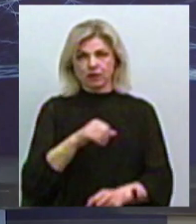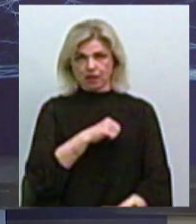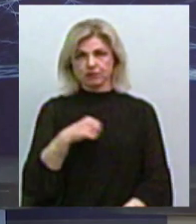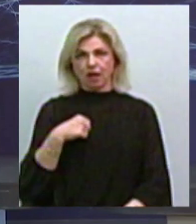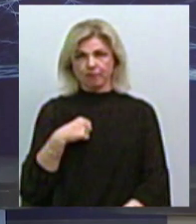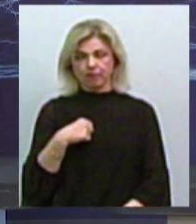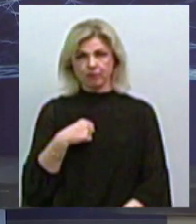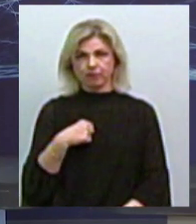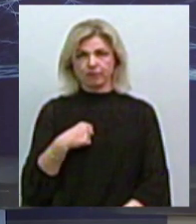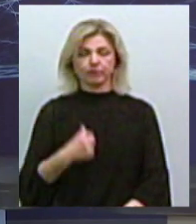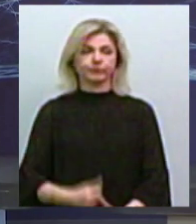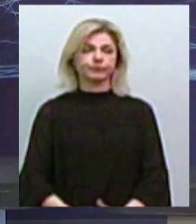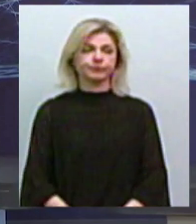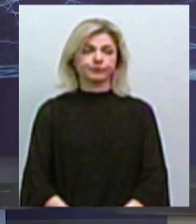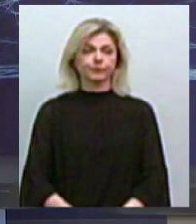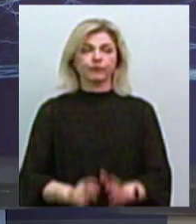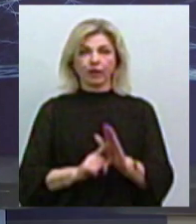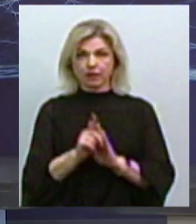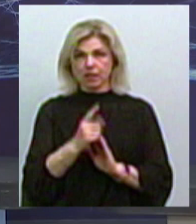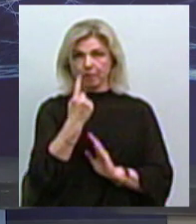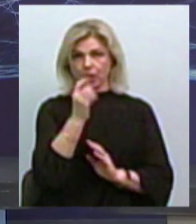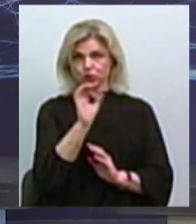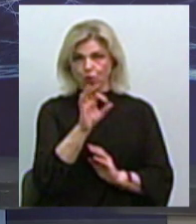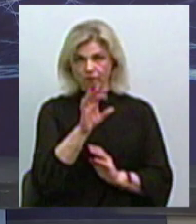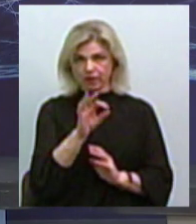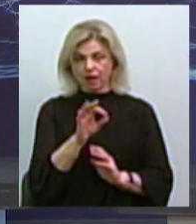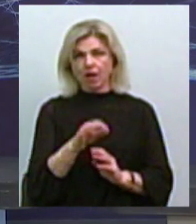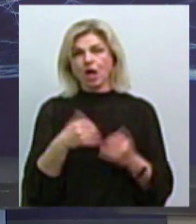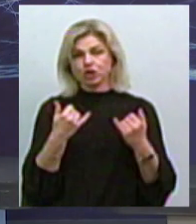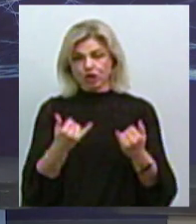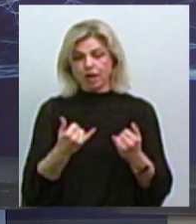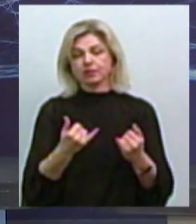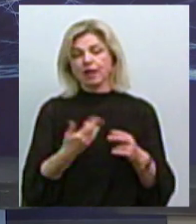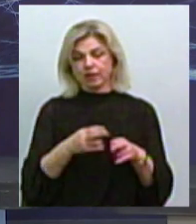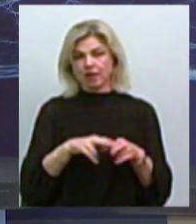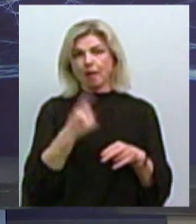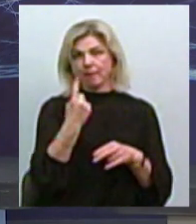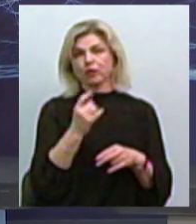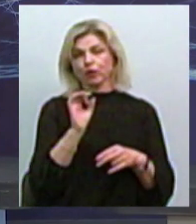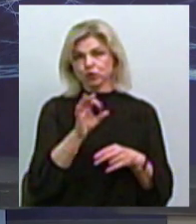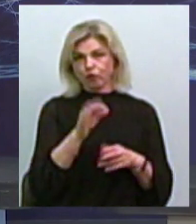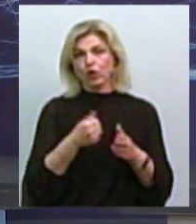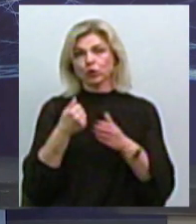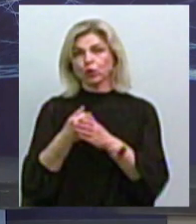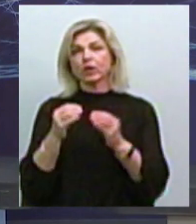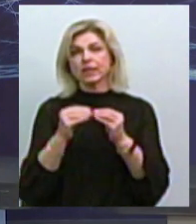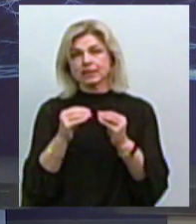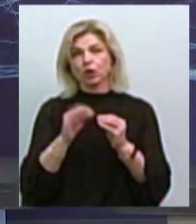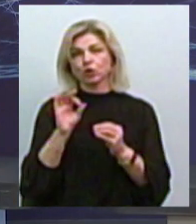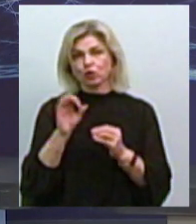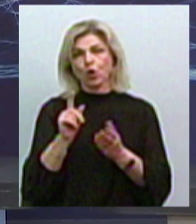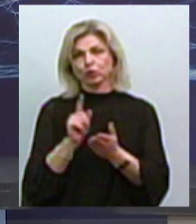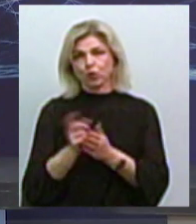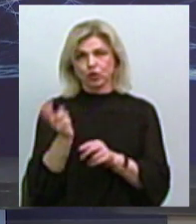самостійно. Починаючи з 1 жовтня, ну, на даний етап це 1 жовтня, тобто до 10 жовтня повинен прибути військовий